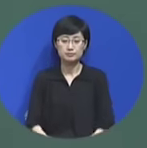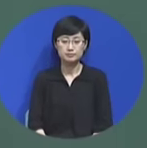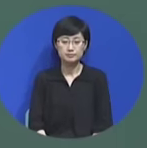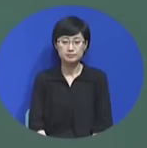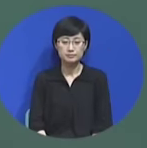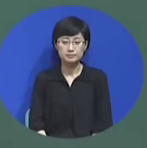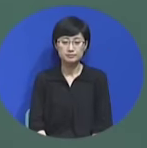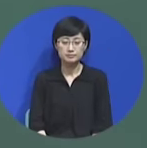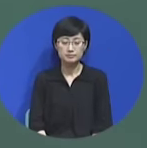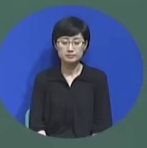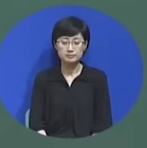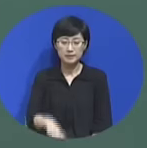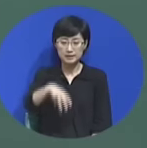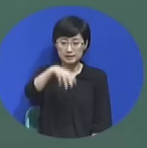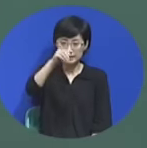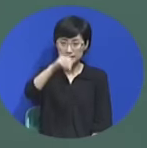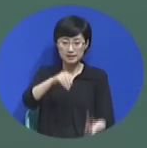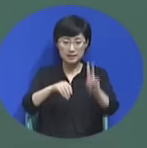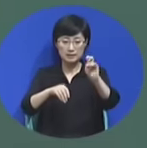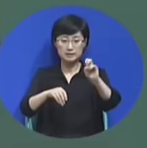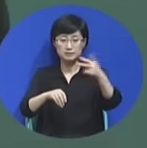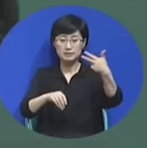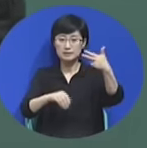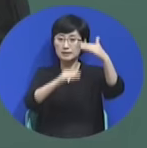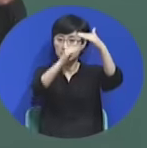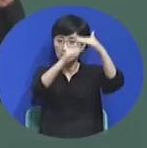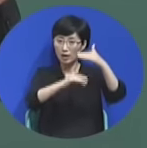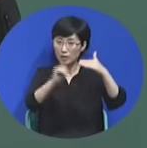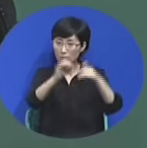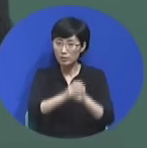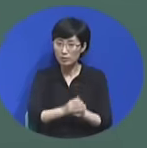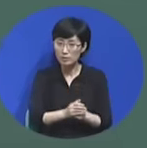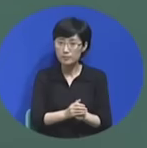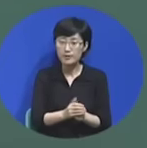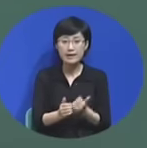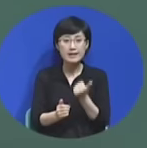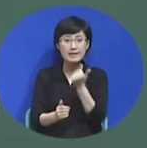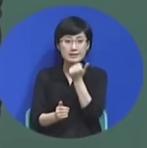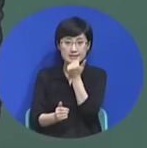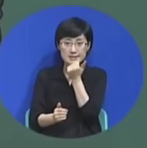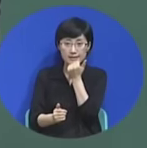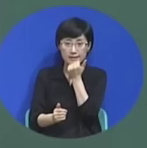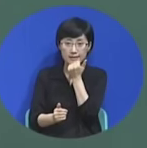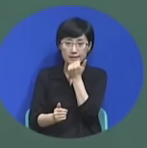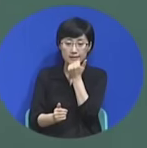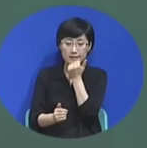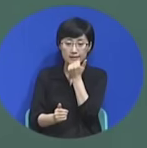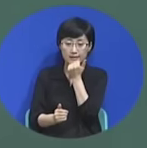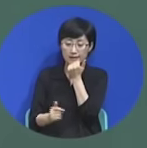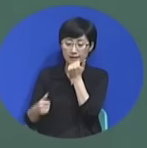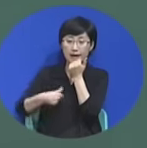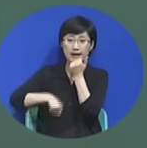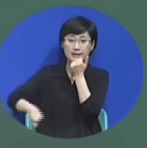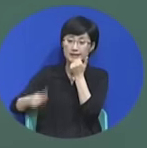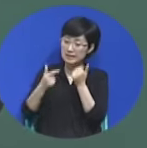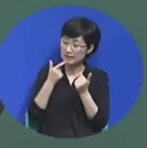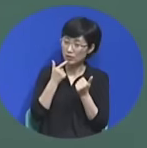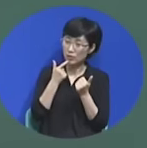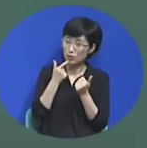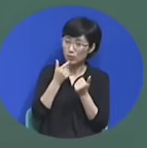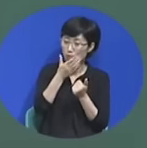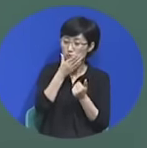创世纪27章27到28节。 창세기 27장의 내용은 이삭이 누구에게 야곱에게 축복을 주시는 그